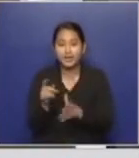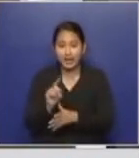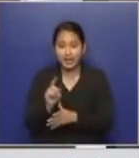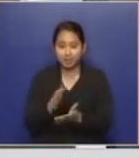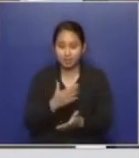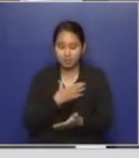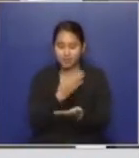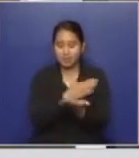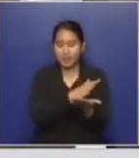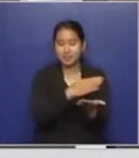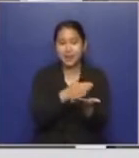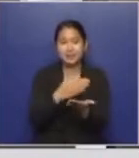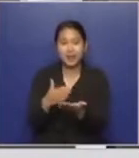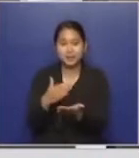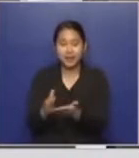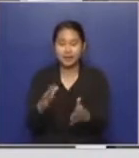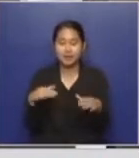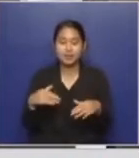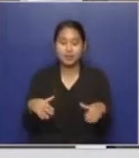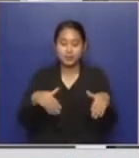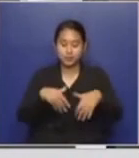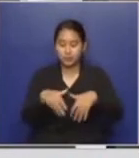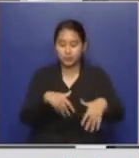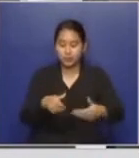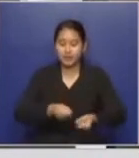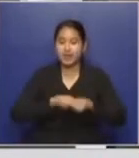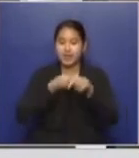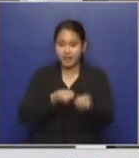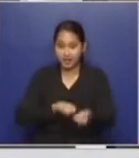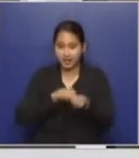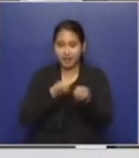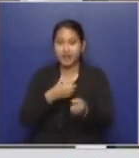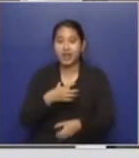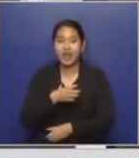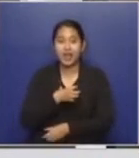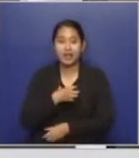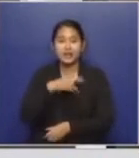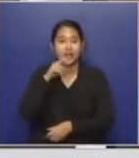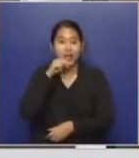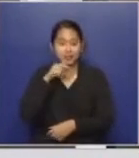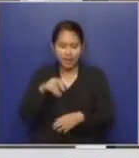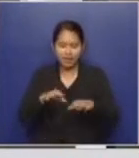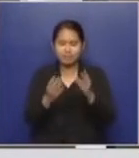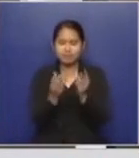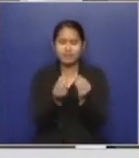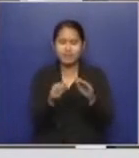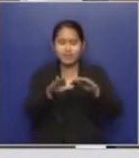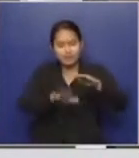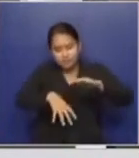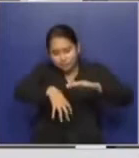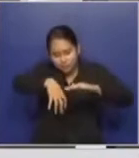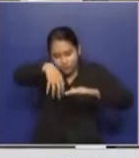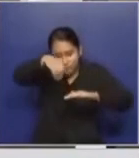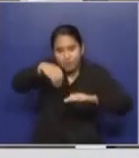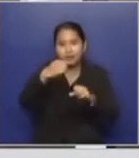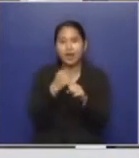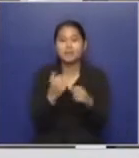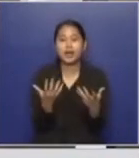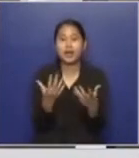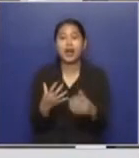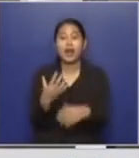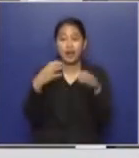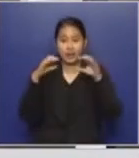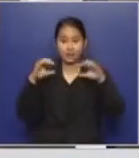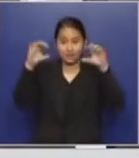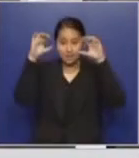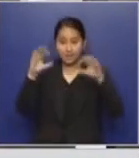พี่น้องเกษตรกรอยากได้ทรัพยากรน้ำบาดาลที่อยู่ใต้ดินขึ้นมาใช้อยากให้รัฐบาลมอง